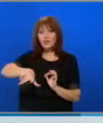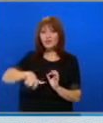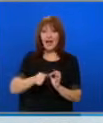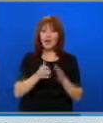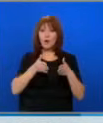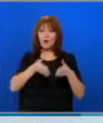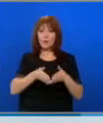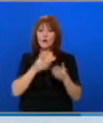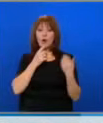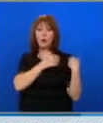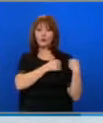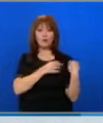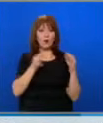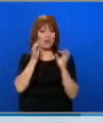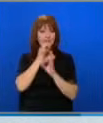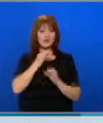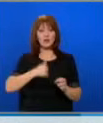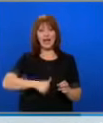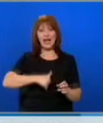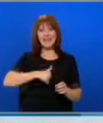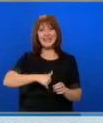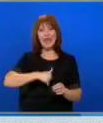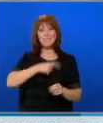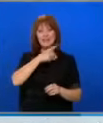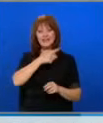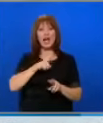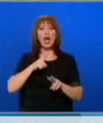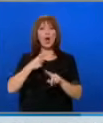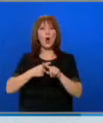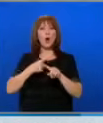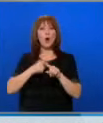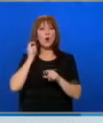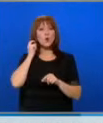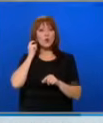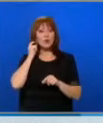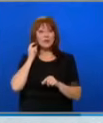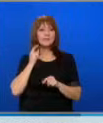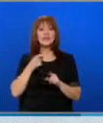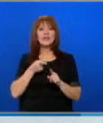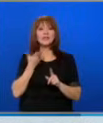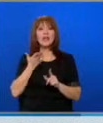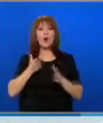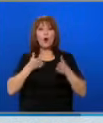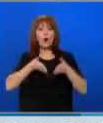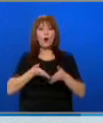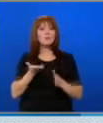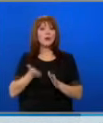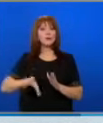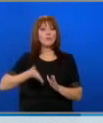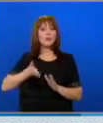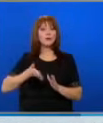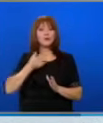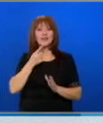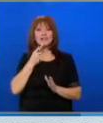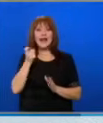момента отговорност не са поели нито йеменските хути, чието приоритет са корабите, които плават от и за Израел, нито пък сомалийските пирати, които